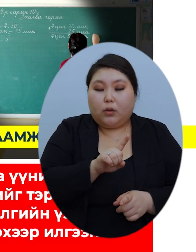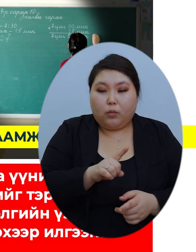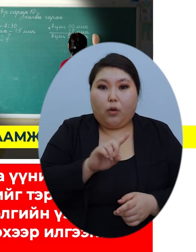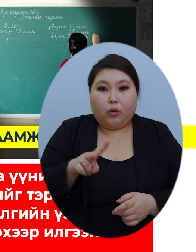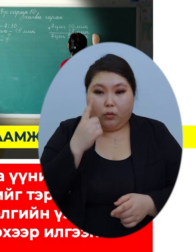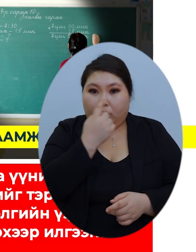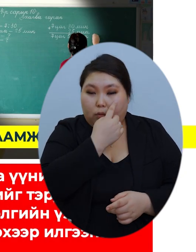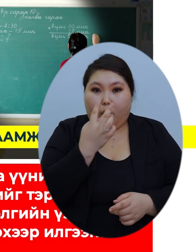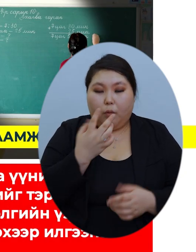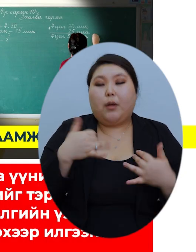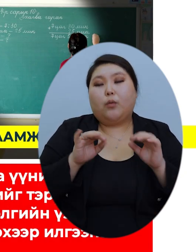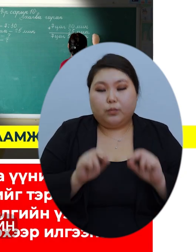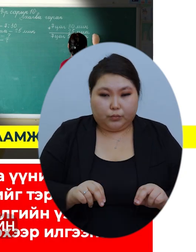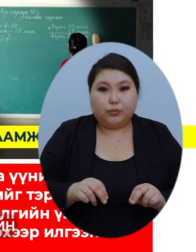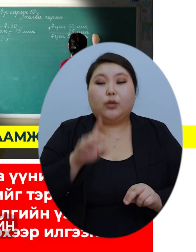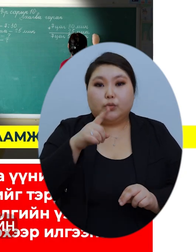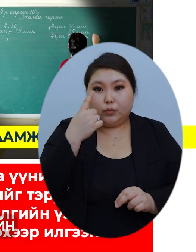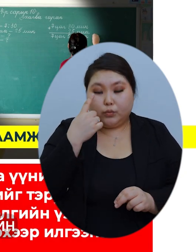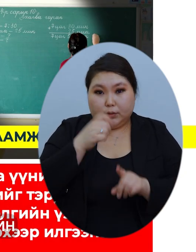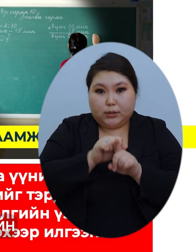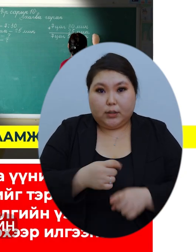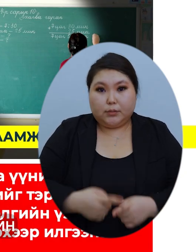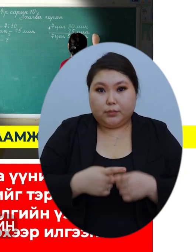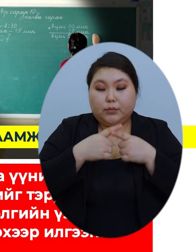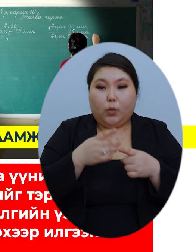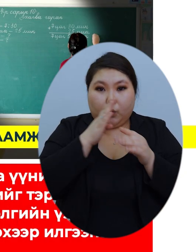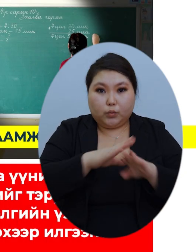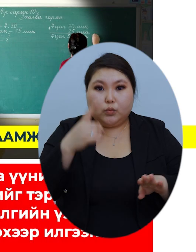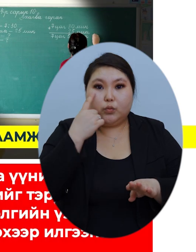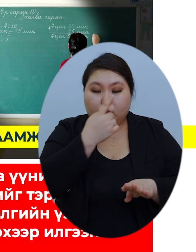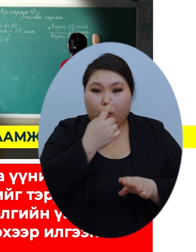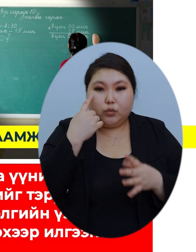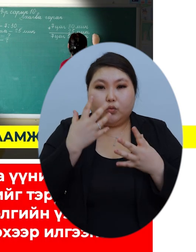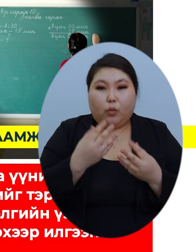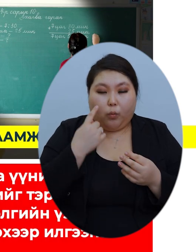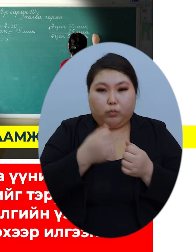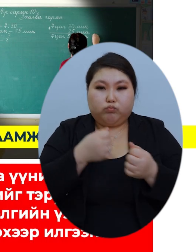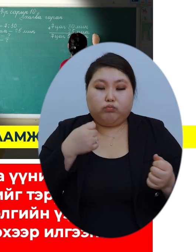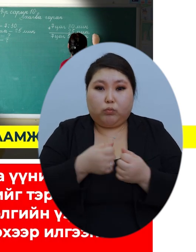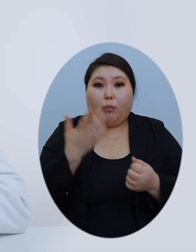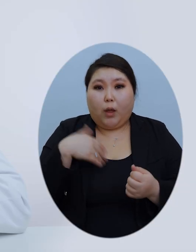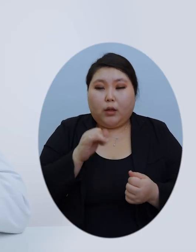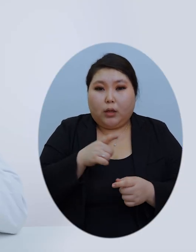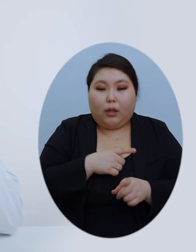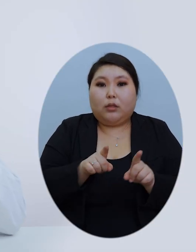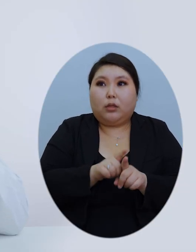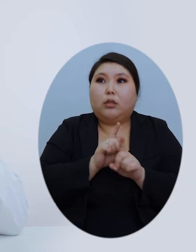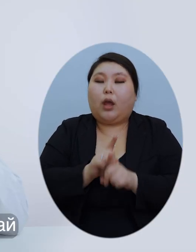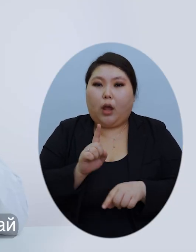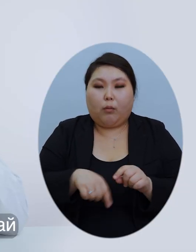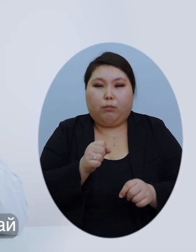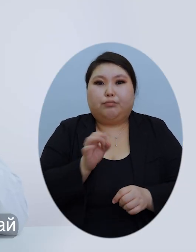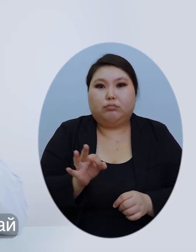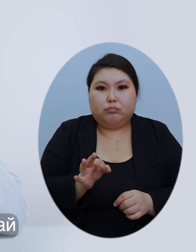2 нүдэнд тохиолдож болно. Нүдний даралт нэмэгдэх тусам хүүхдийн нүд зөөлөн уян хатан байдаг учраас түүнийгээ дагаад